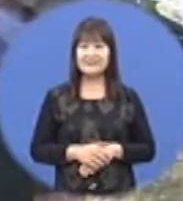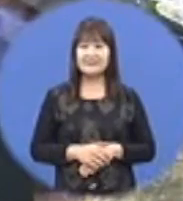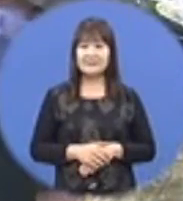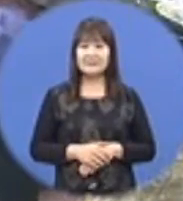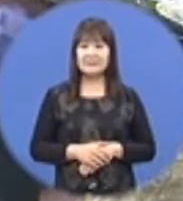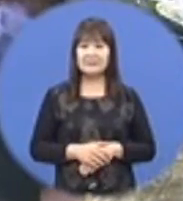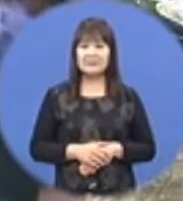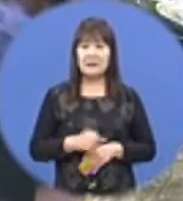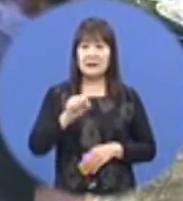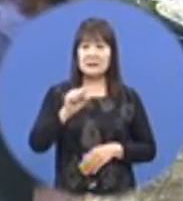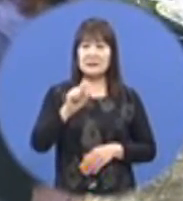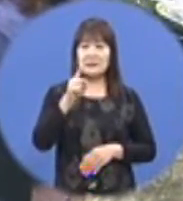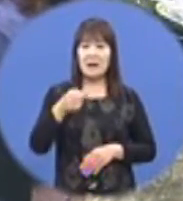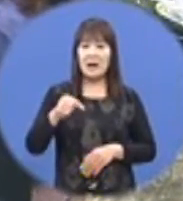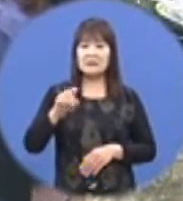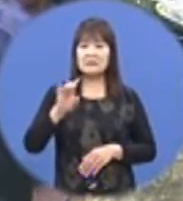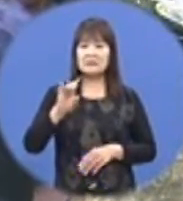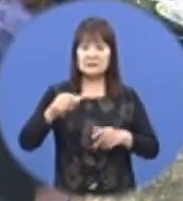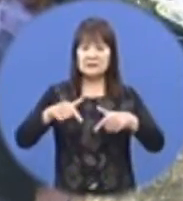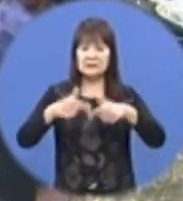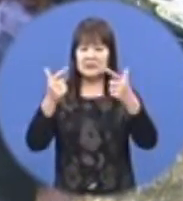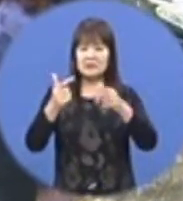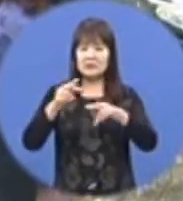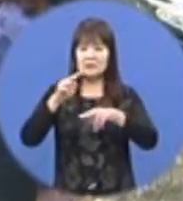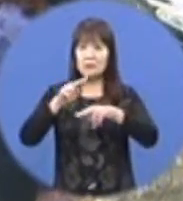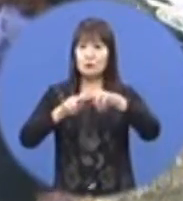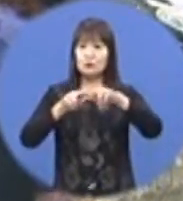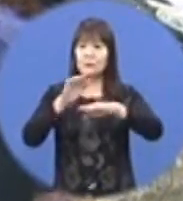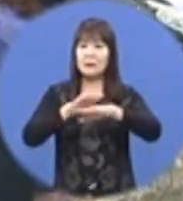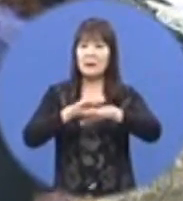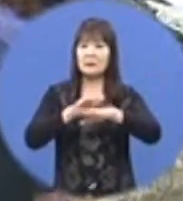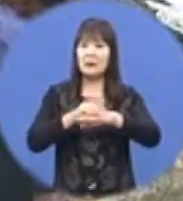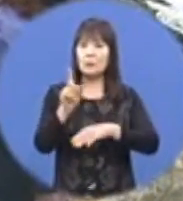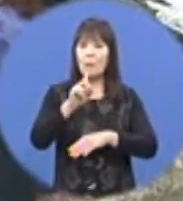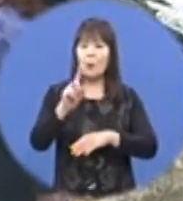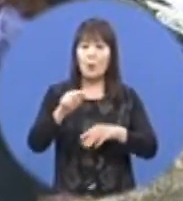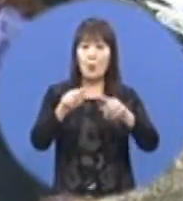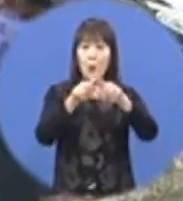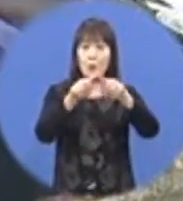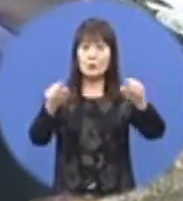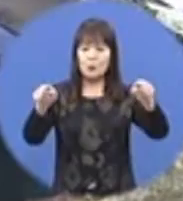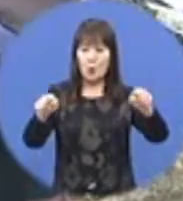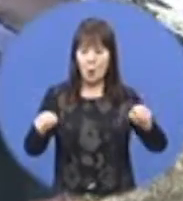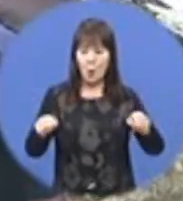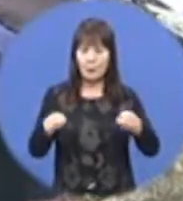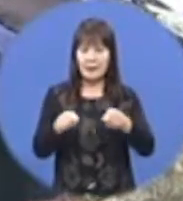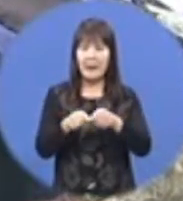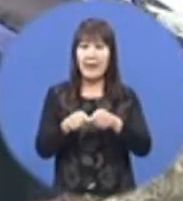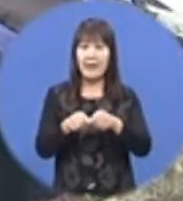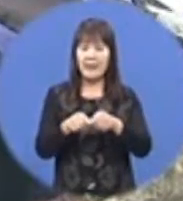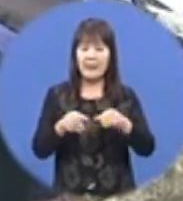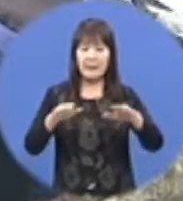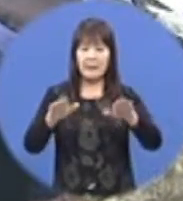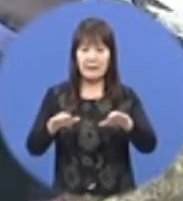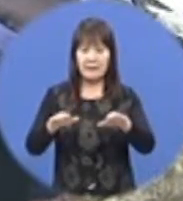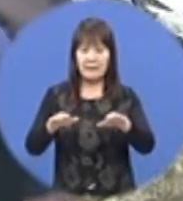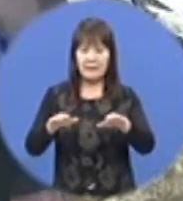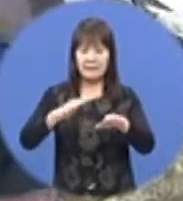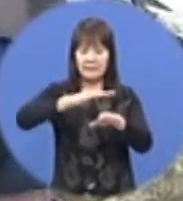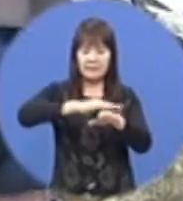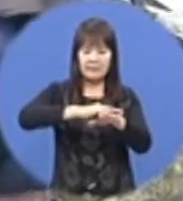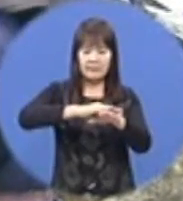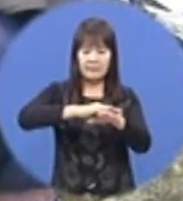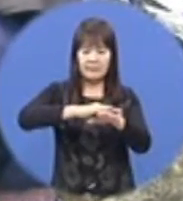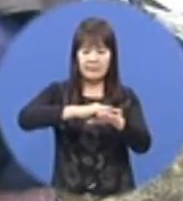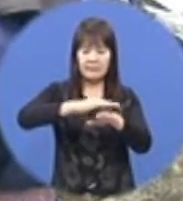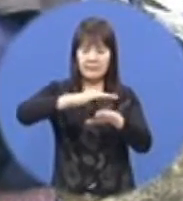その三義積みってどういう積み方なんですか。 三義積みというのはね、長方形の石を互い違いに積んでいくんですね。だ